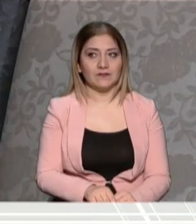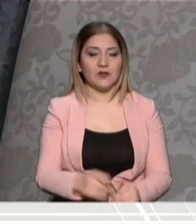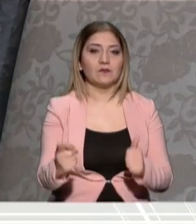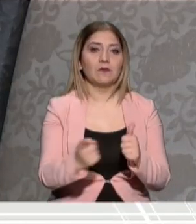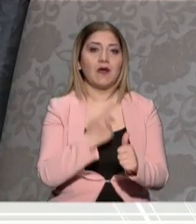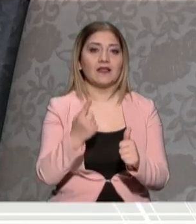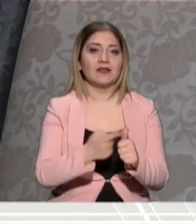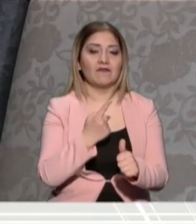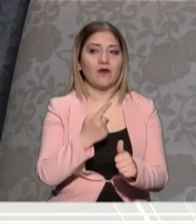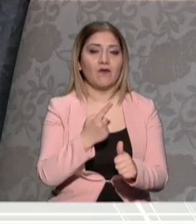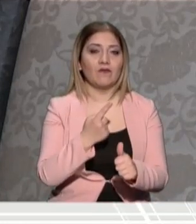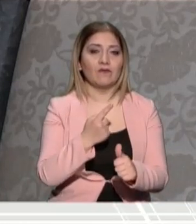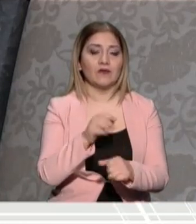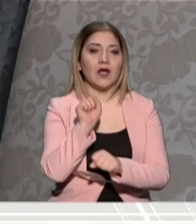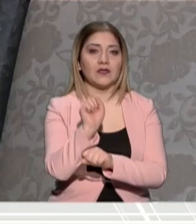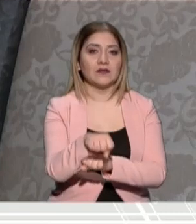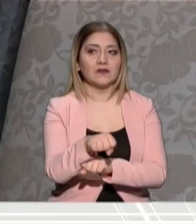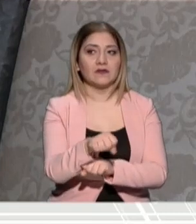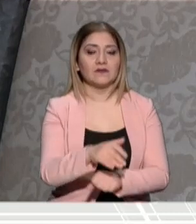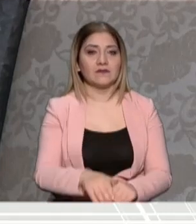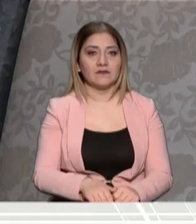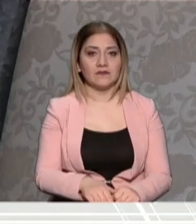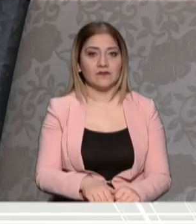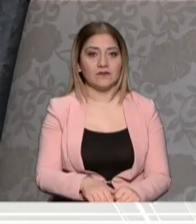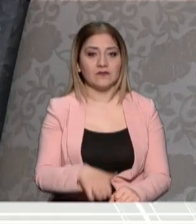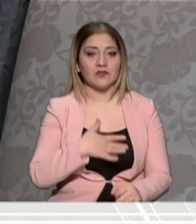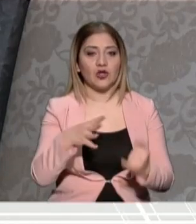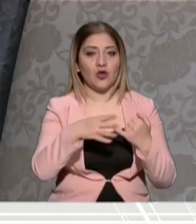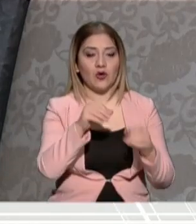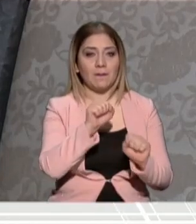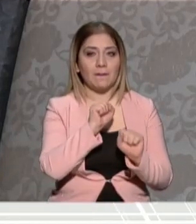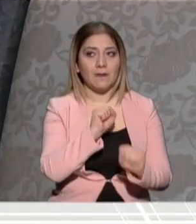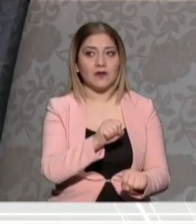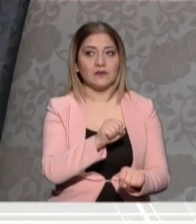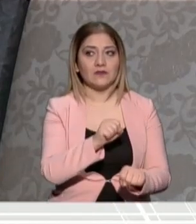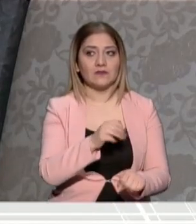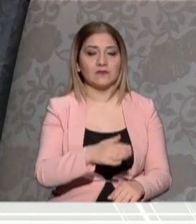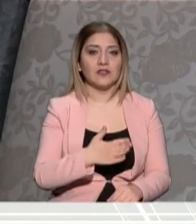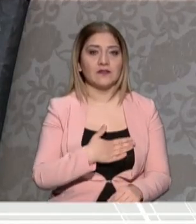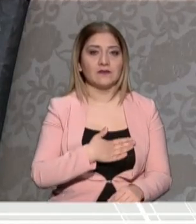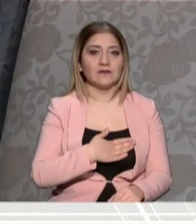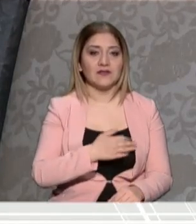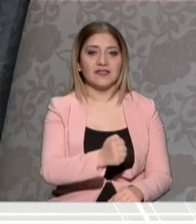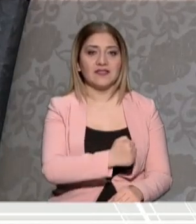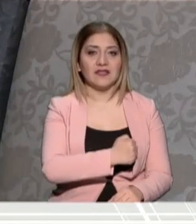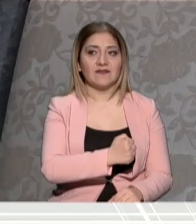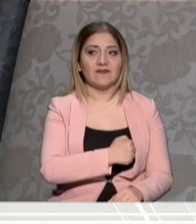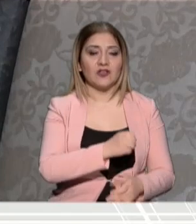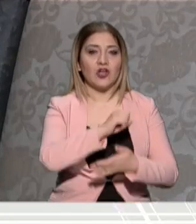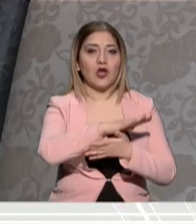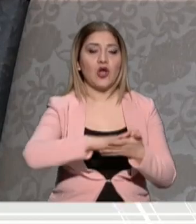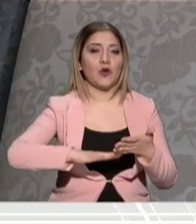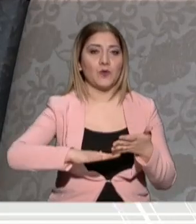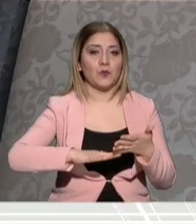պատվով, արժանապատվությամբ, պահելով մեր թե հողը, թե մեր զինվորների թափած